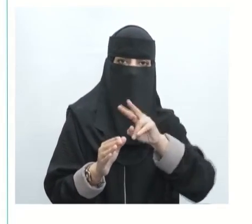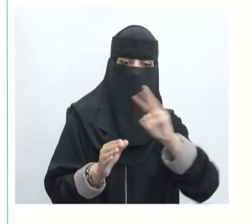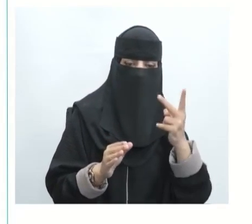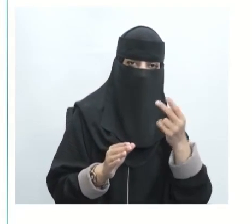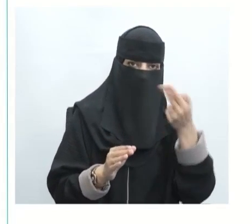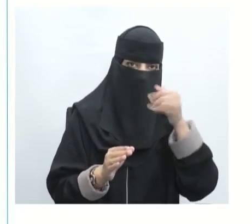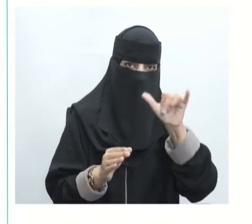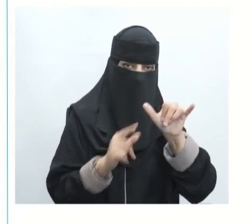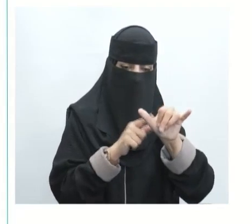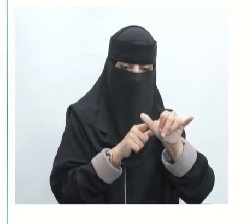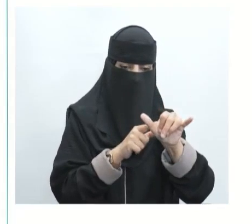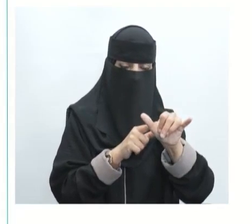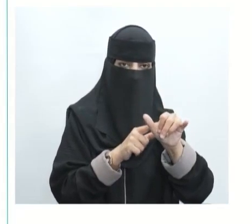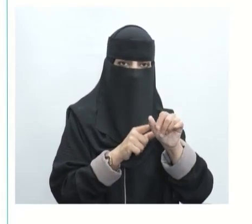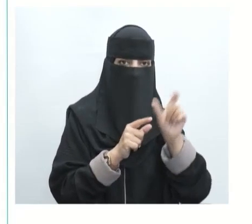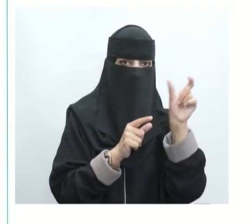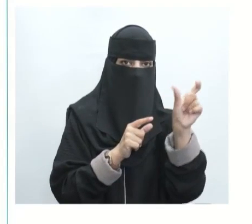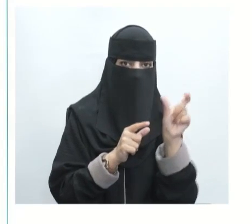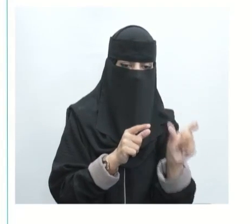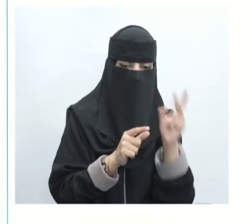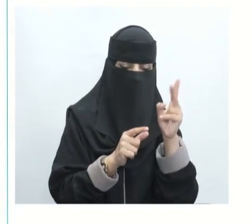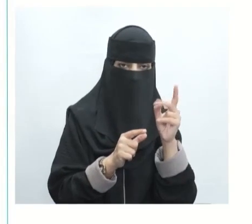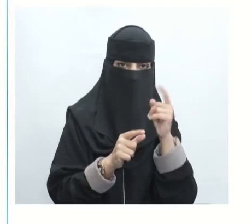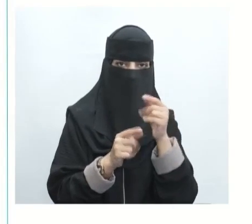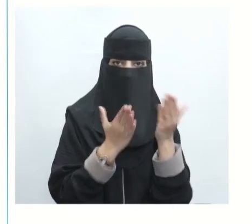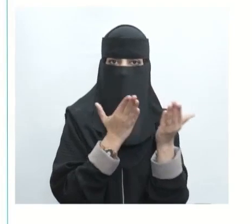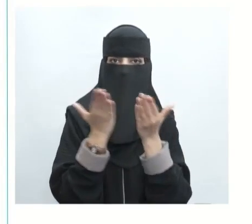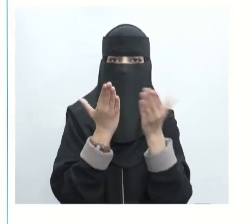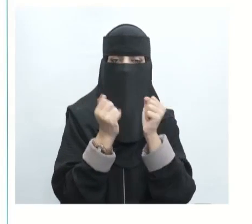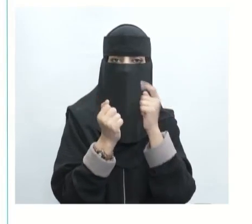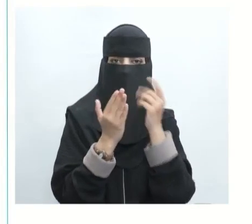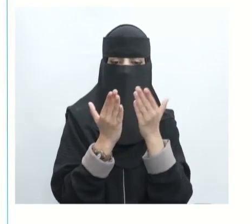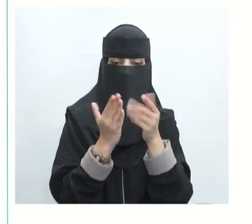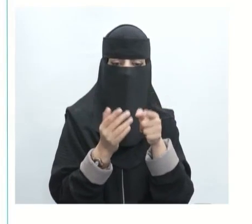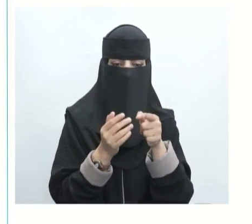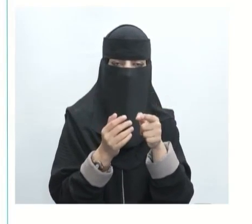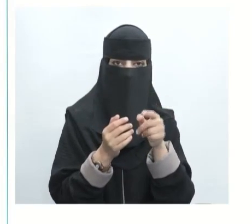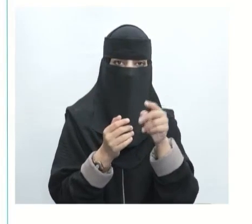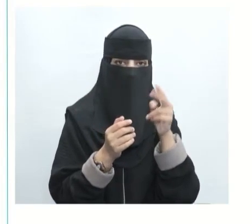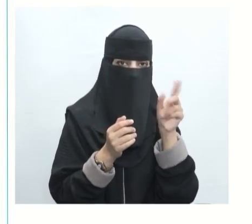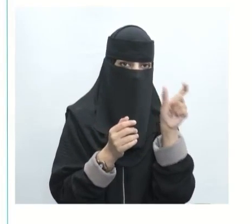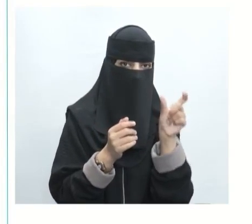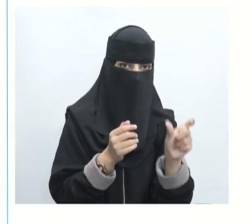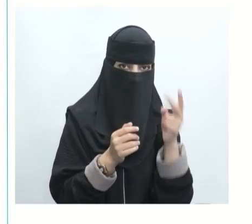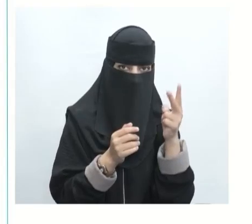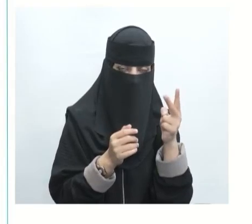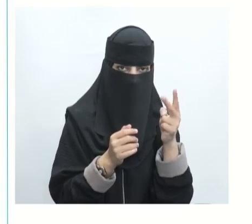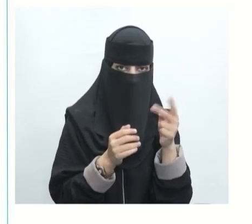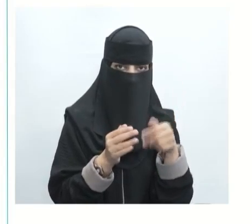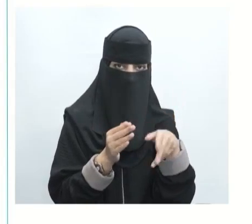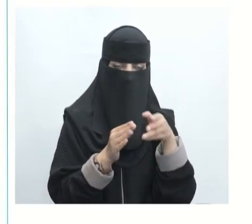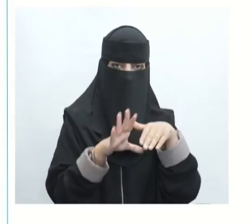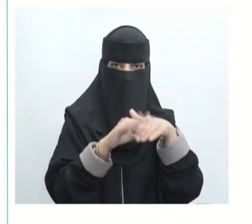أحسنتم، حفظت القصيدة غير بيتين. إذا بيتين خرجت من ماذا؟ من